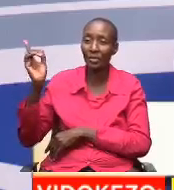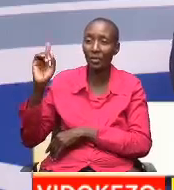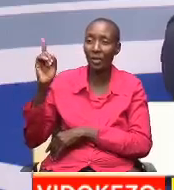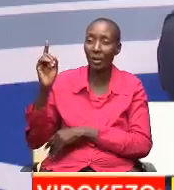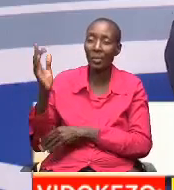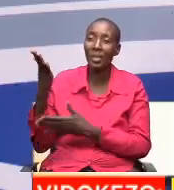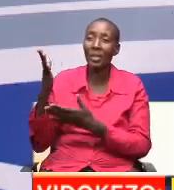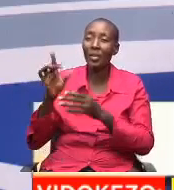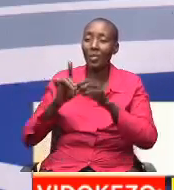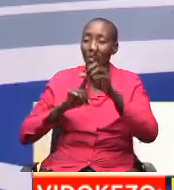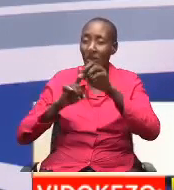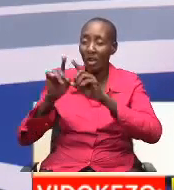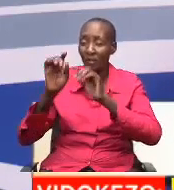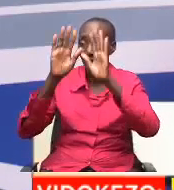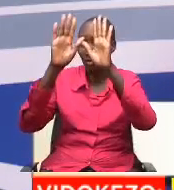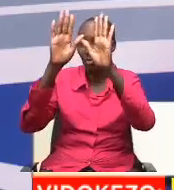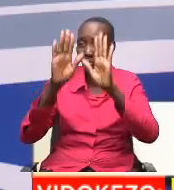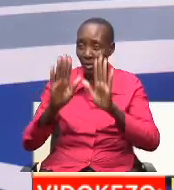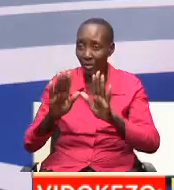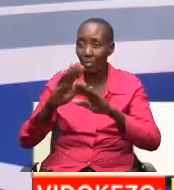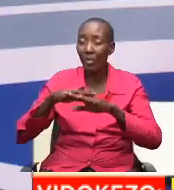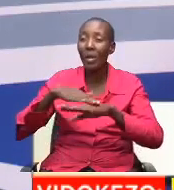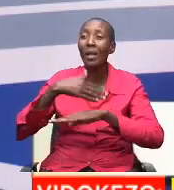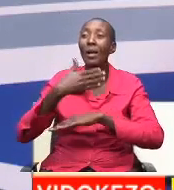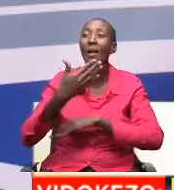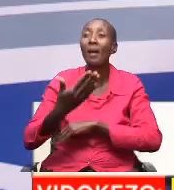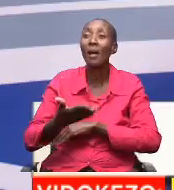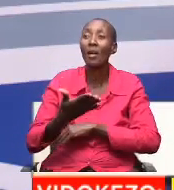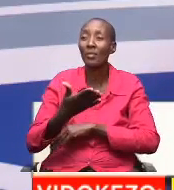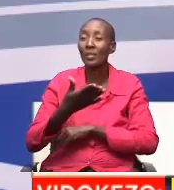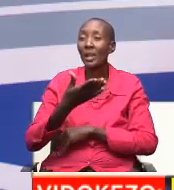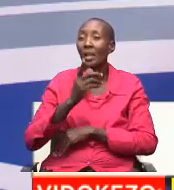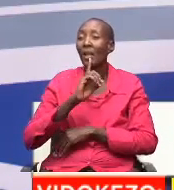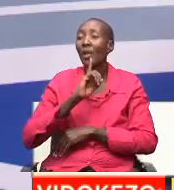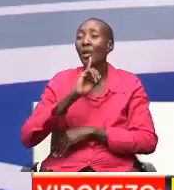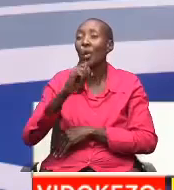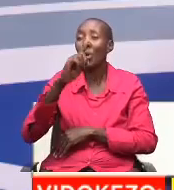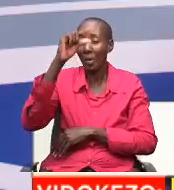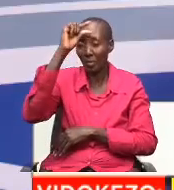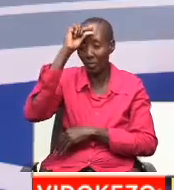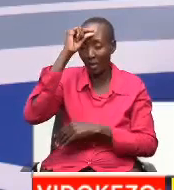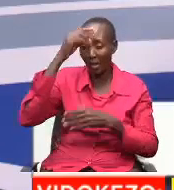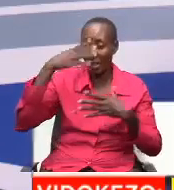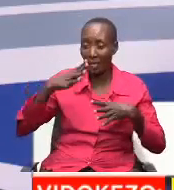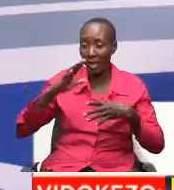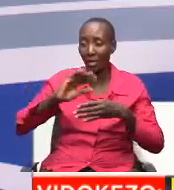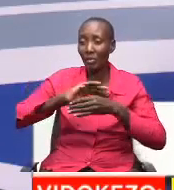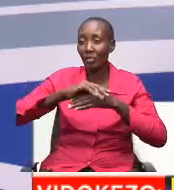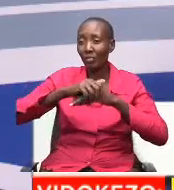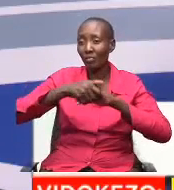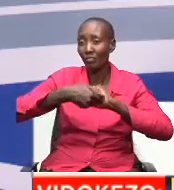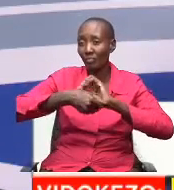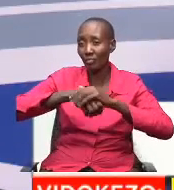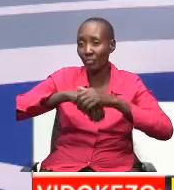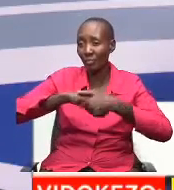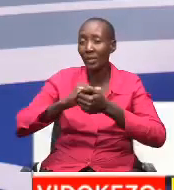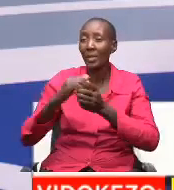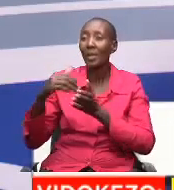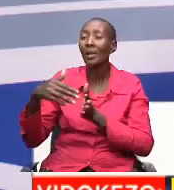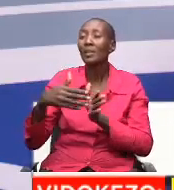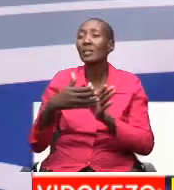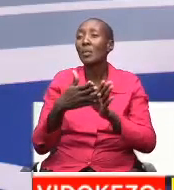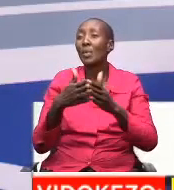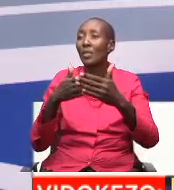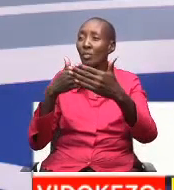kia Kisumu ambapo ni kwa kufuatia agizo la serikali kuhakikisha watu wananawa mikono kama njia mojawapo ya